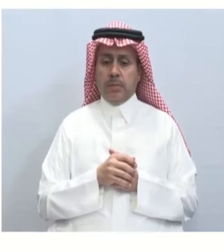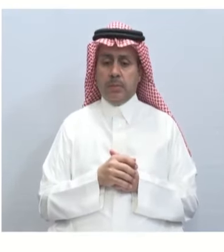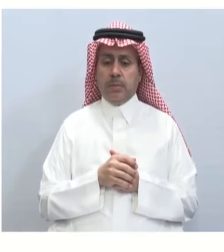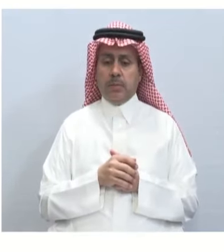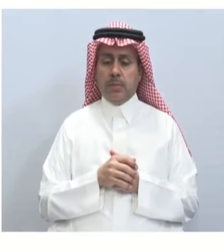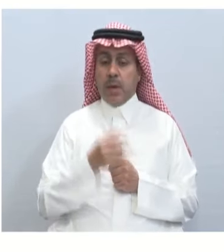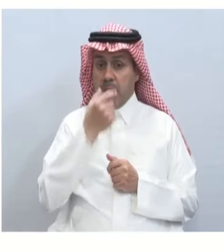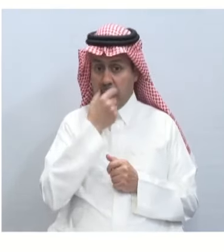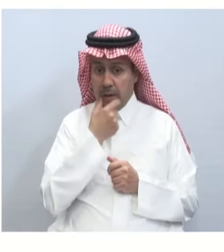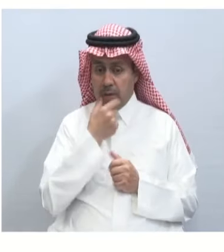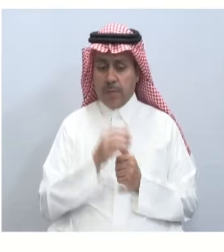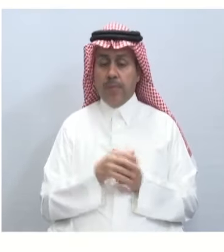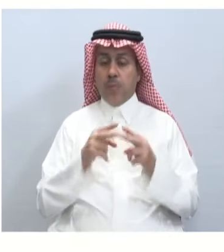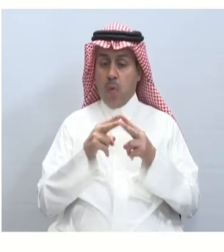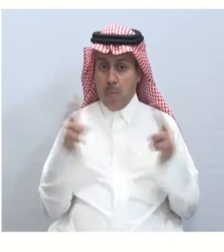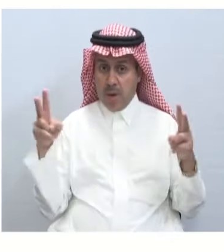الحديث